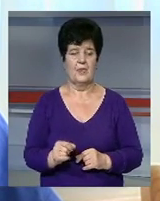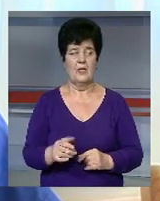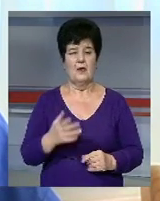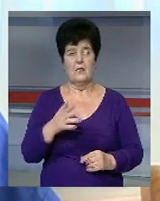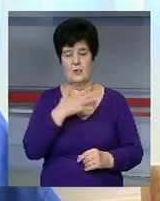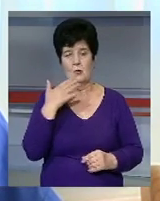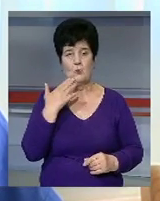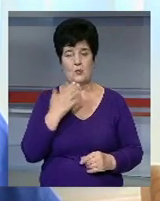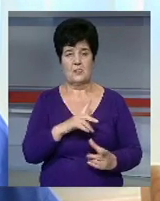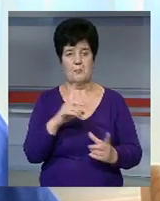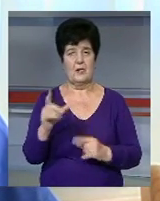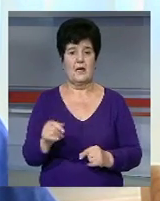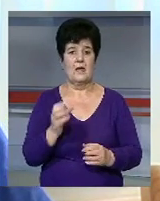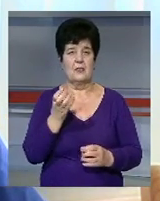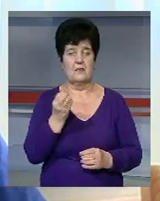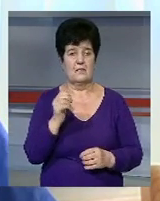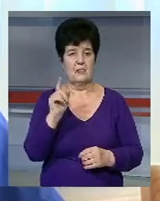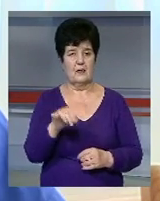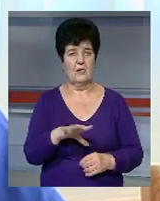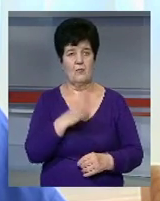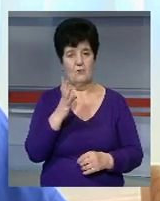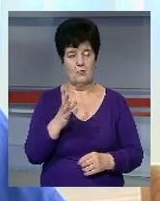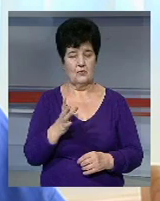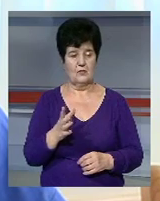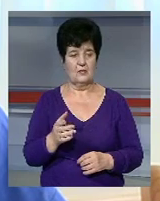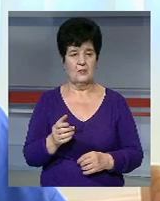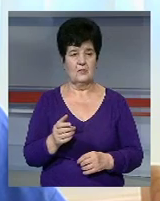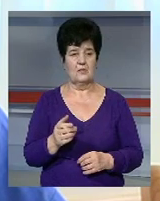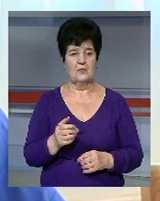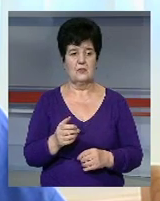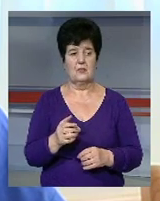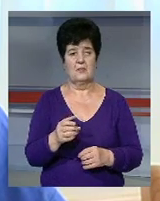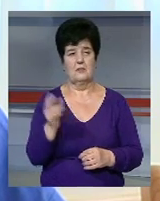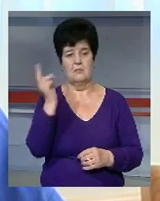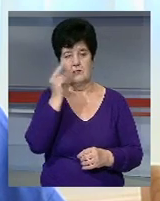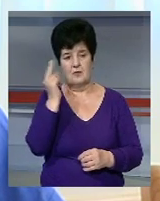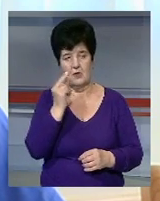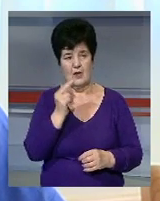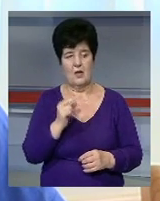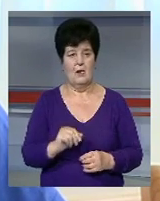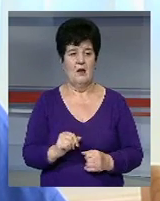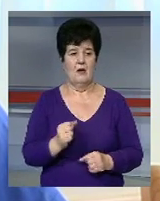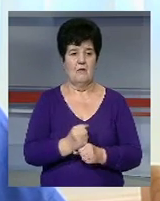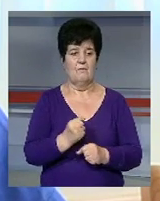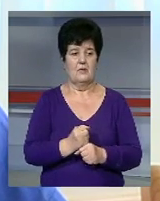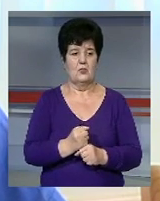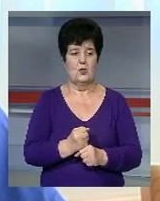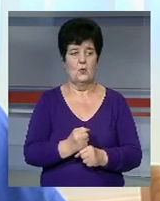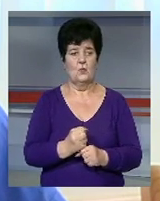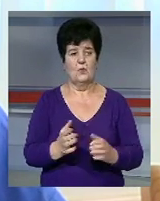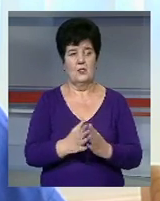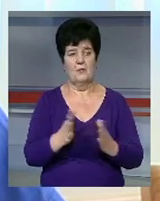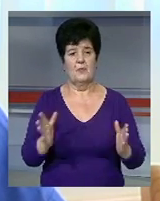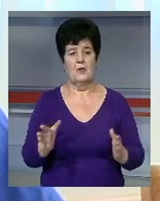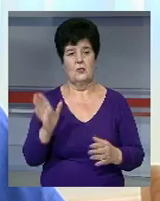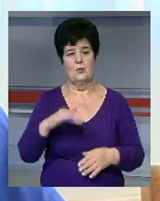Sunt care au plecat imediat după rezidențiat. Sunt care au plecat făcându-și, lucrând un an, doi, după care nu